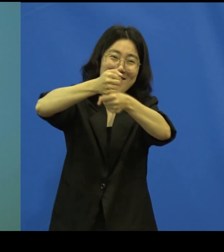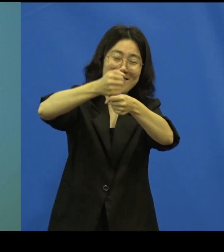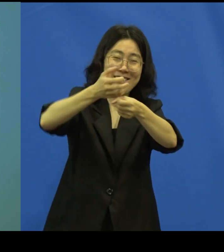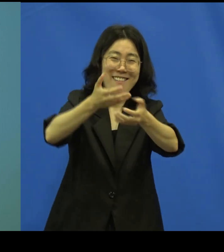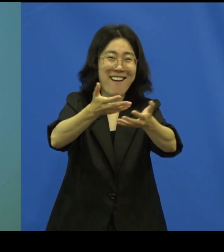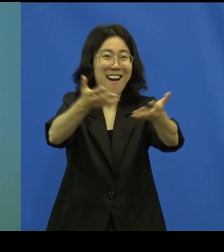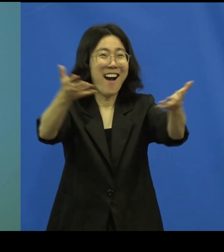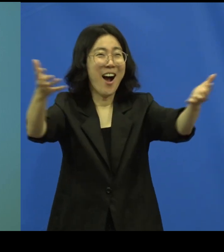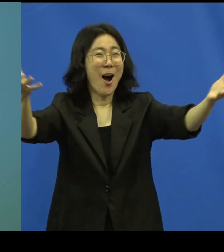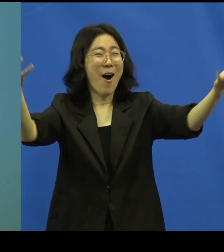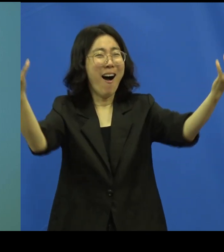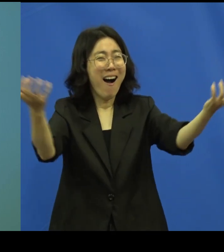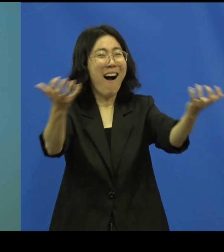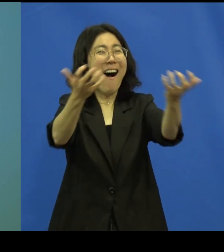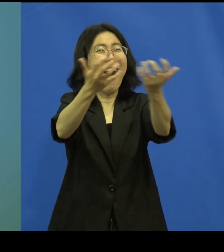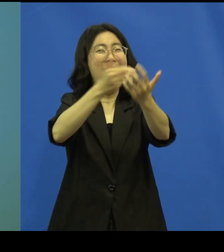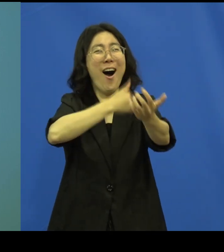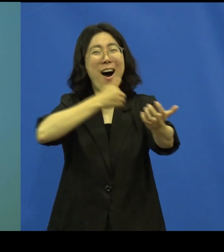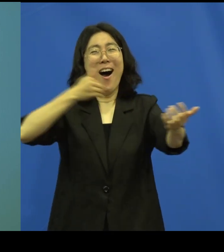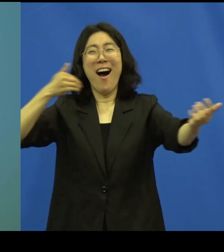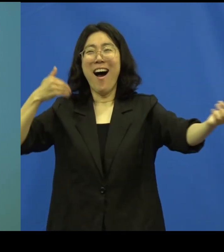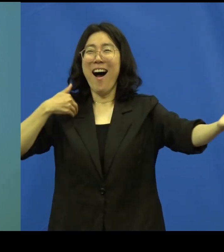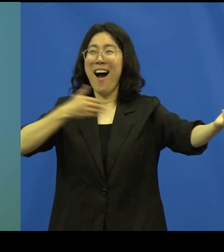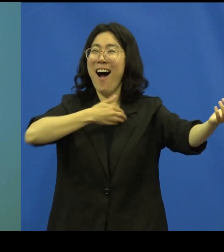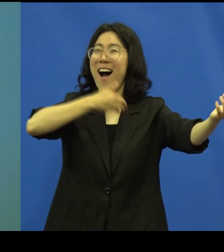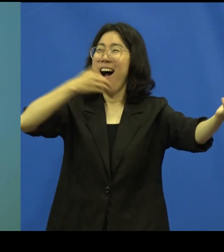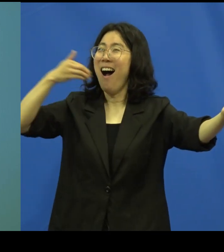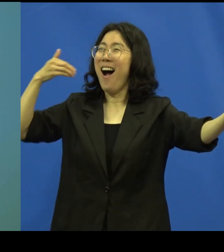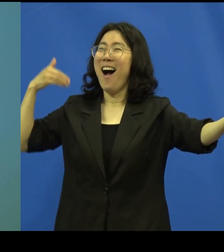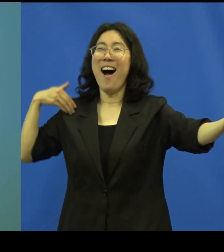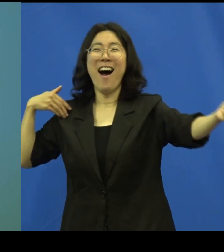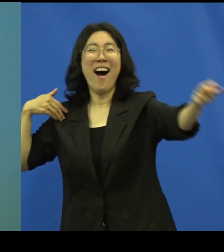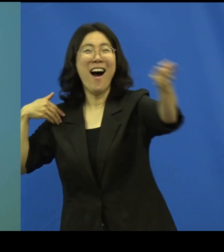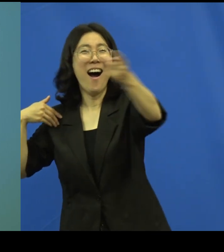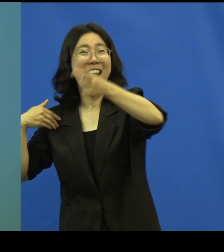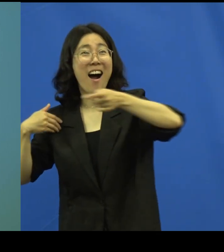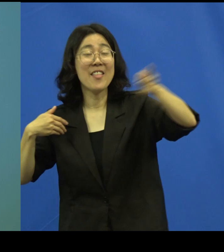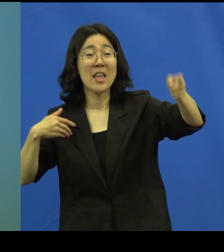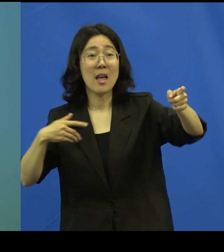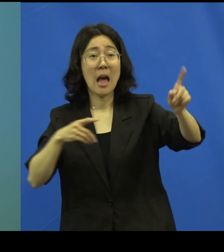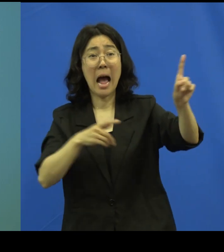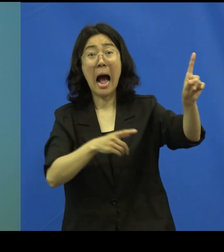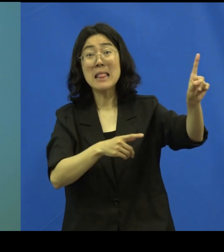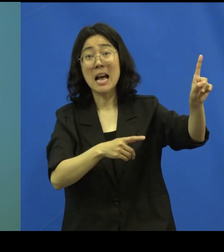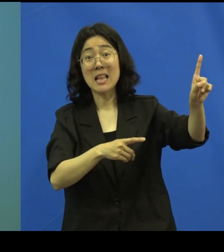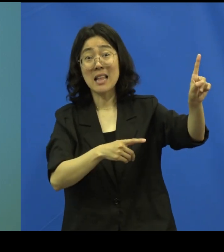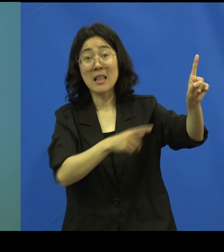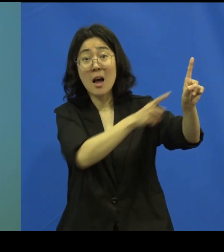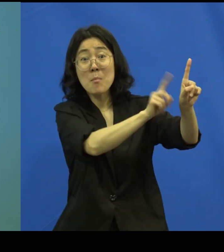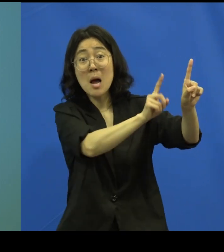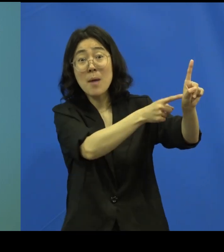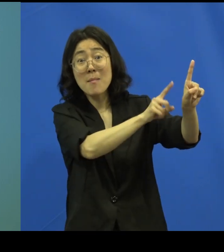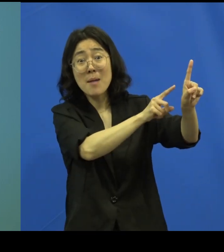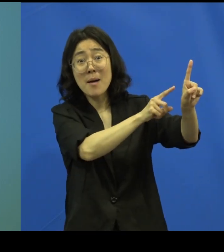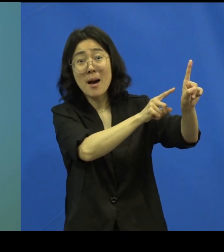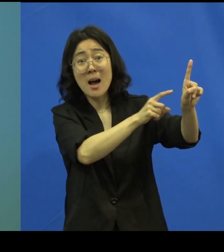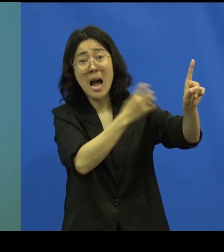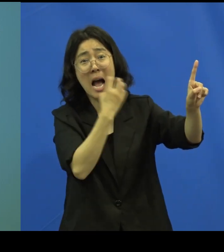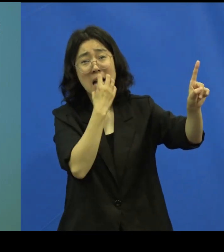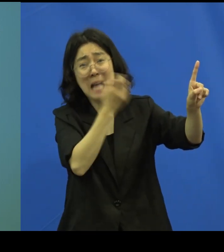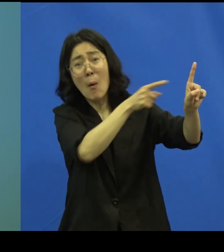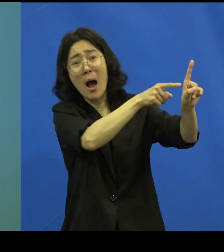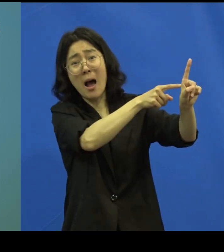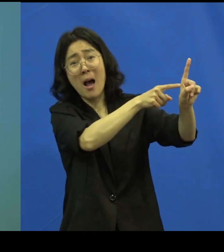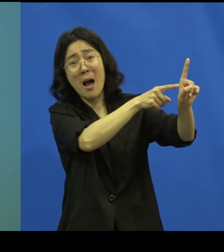아담과 하와의 내면의 욕망을 불러일으켜 보암직한 것, 그 선악과를 주목하도록